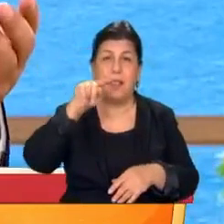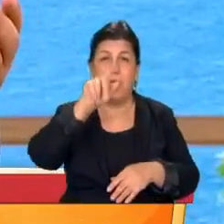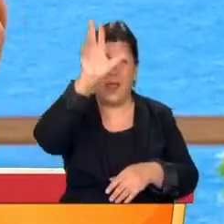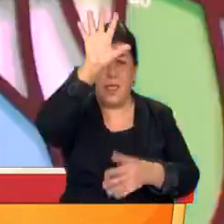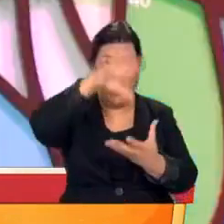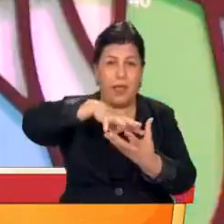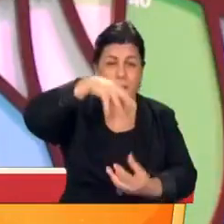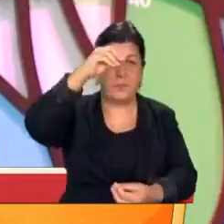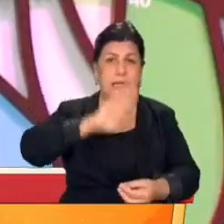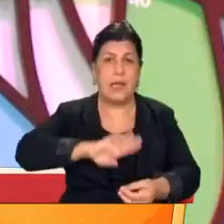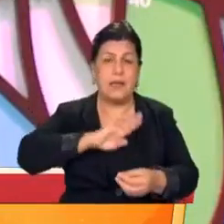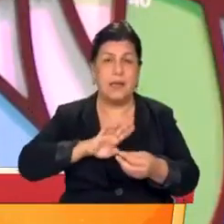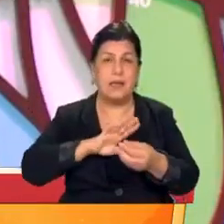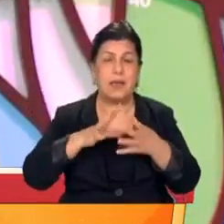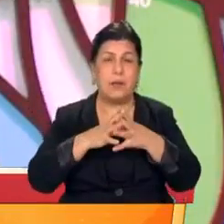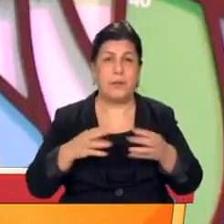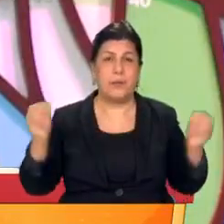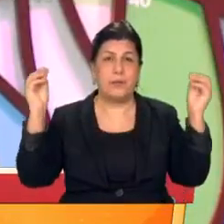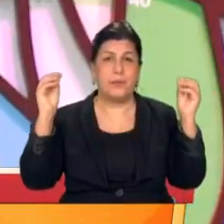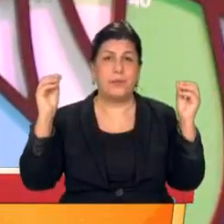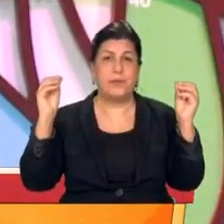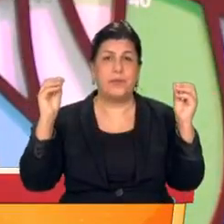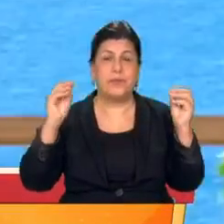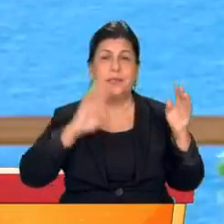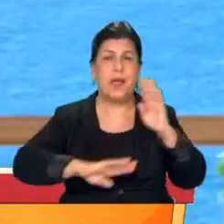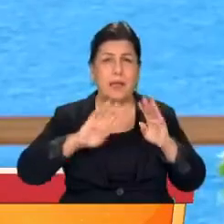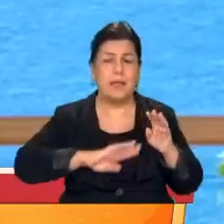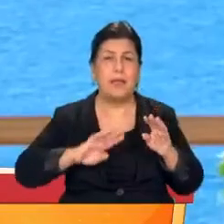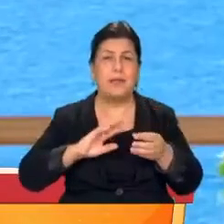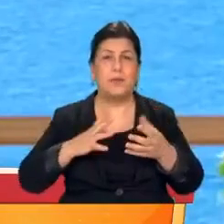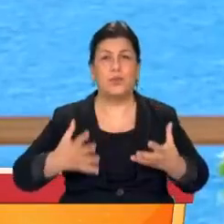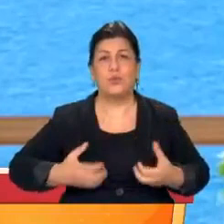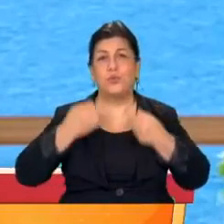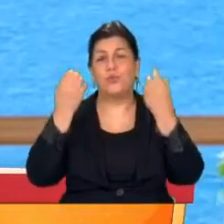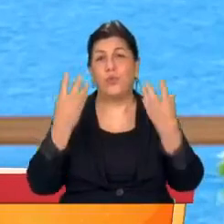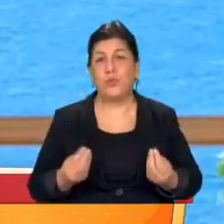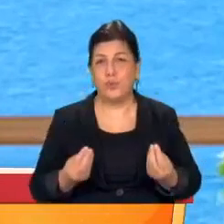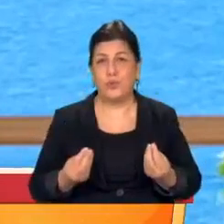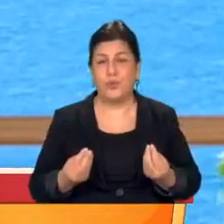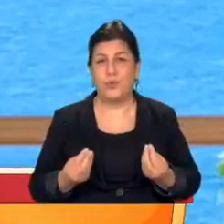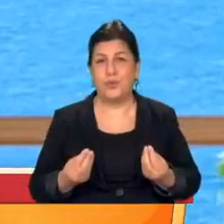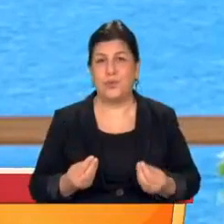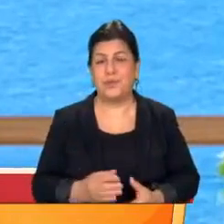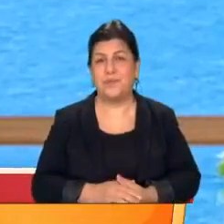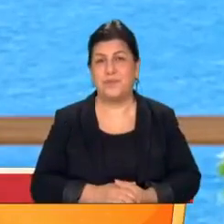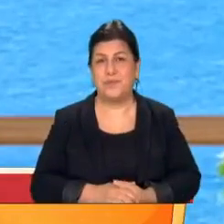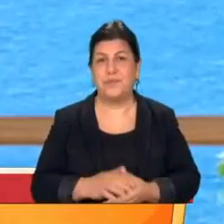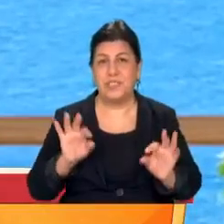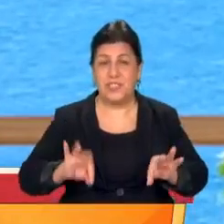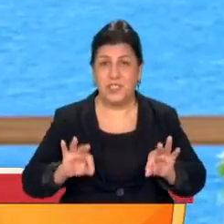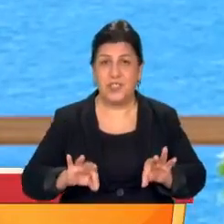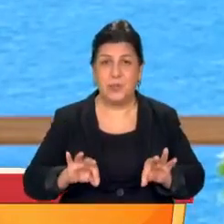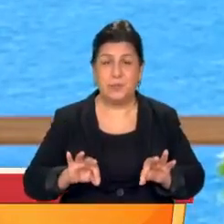dertleri giderdi eyw Aleyhisselam Böylece dertlerinden kurtarın Kurtulmuş oldu Hem